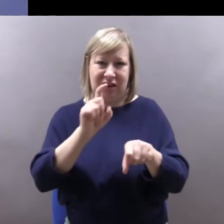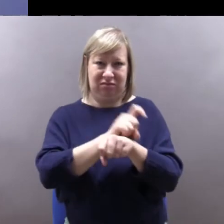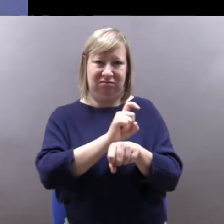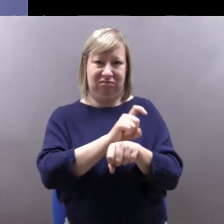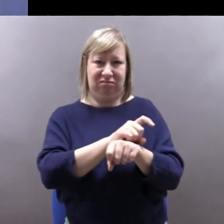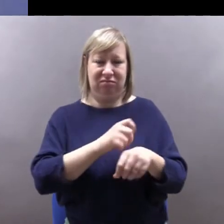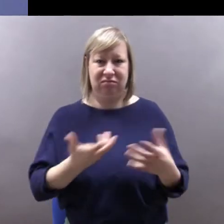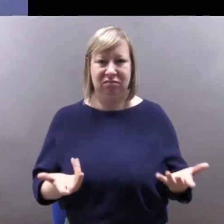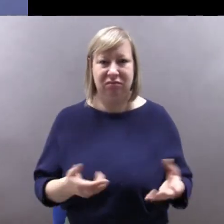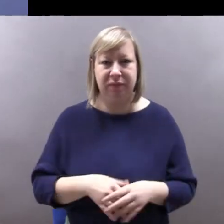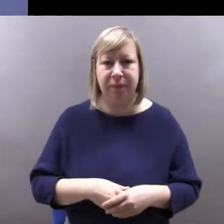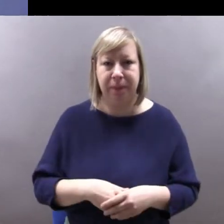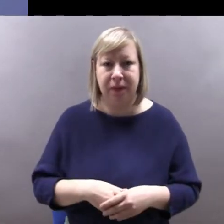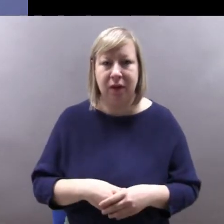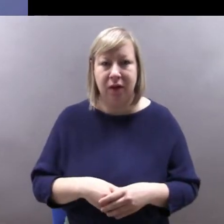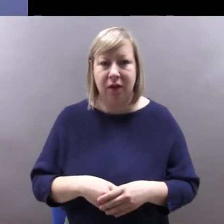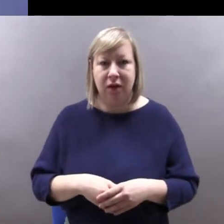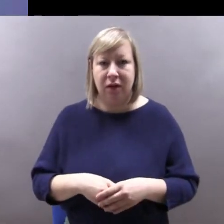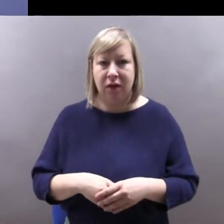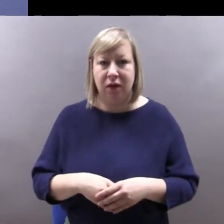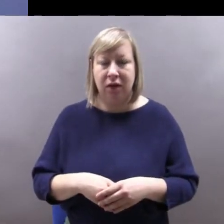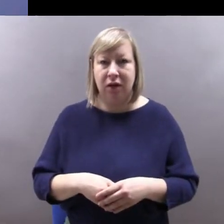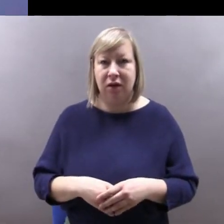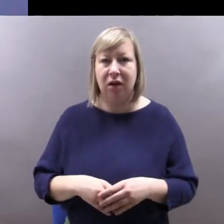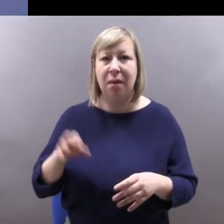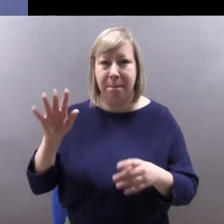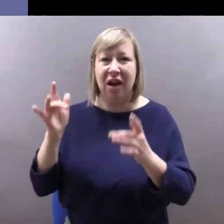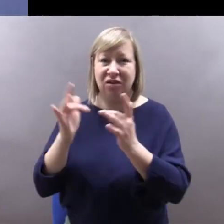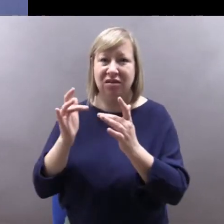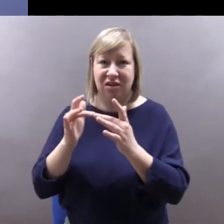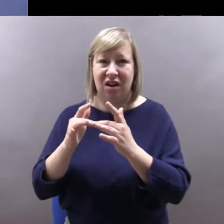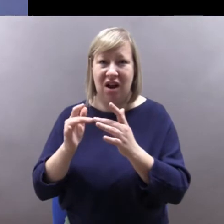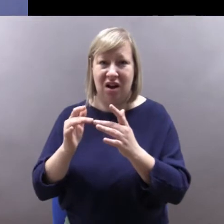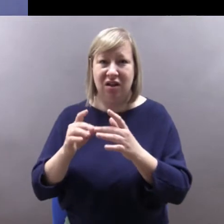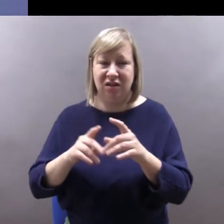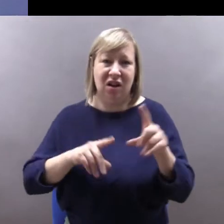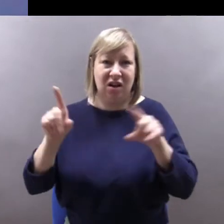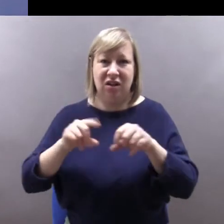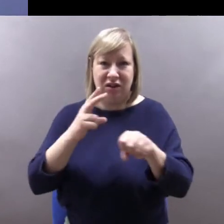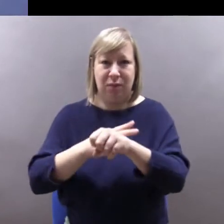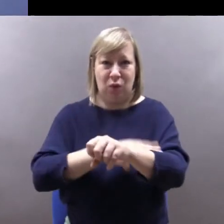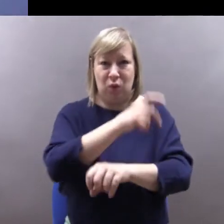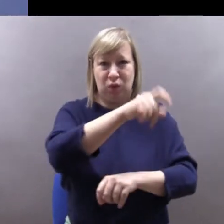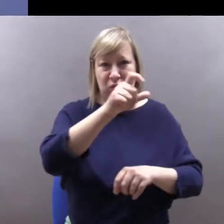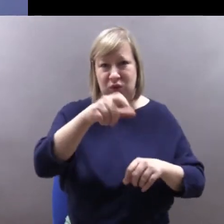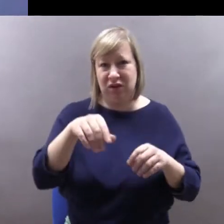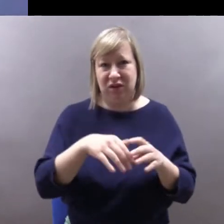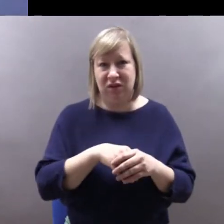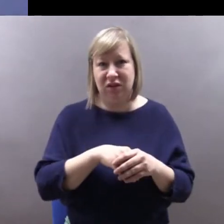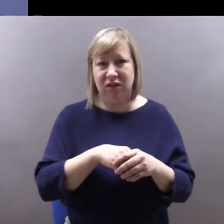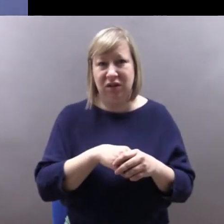może wstrącę 3 grosze, ponieważ no, masz rację, bo nieraz właśnie urzędnicy wolą